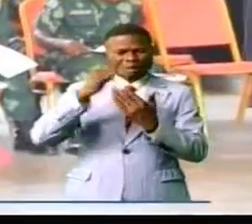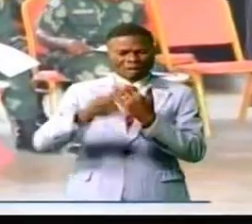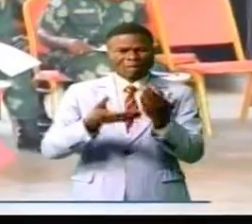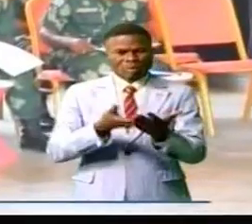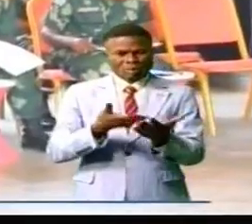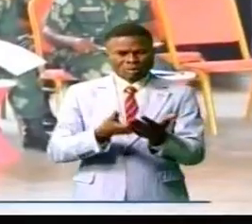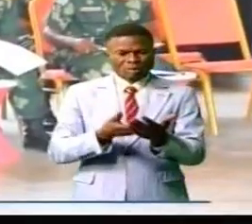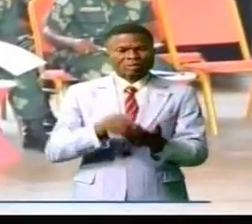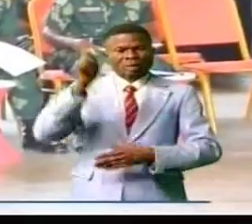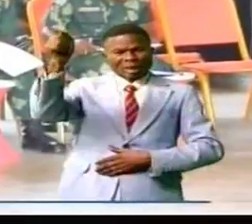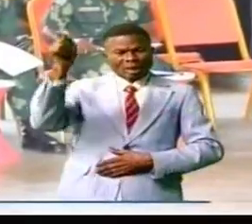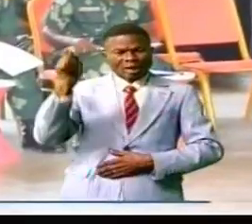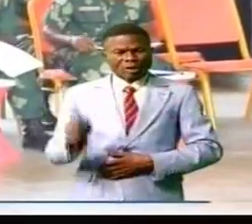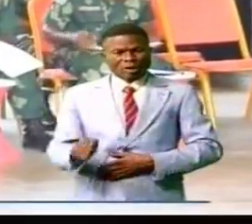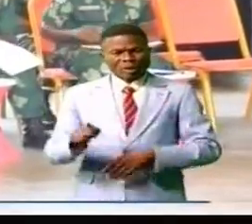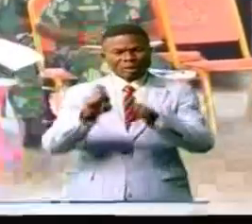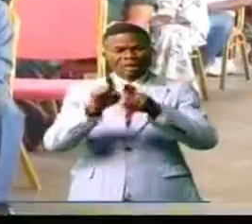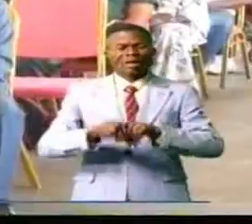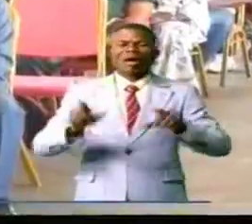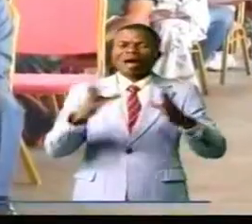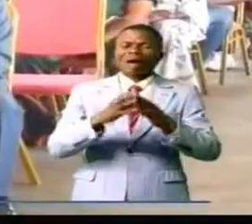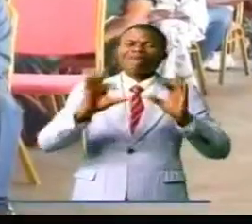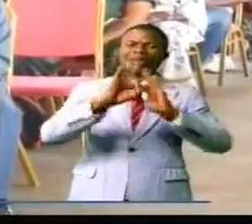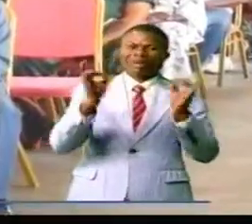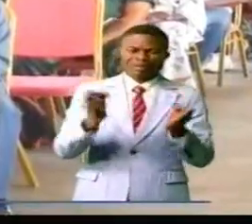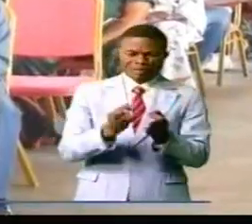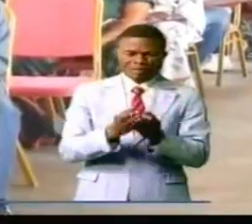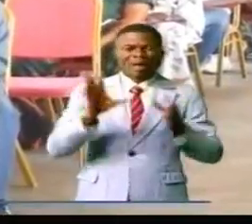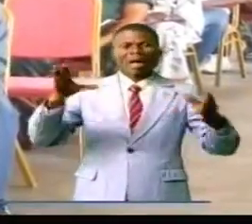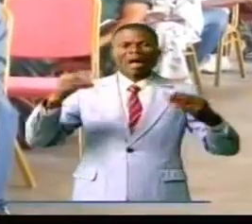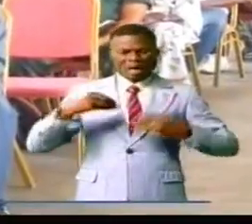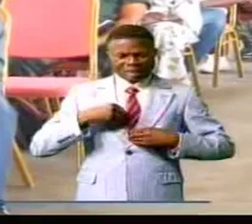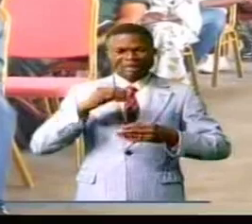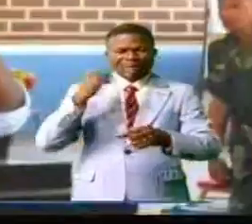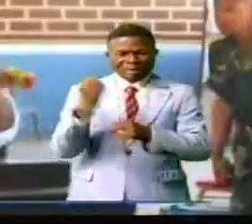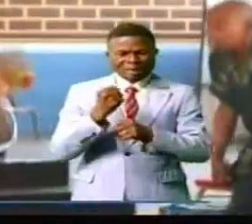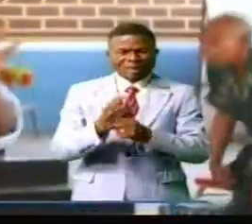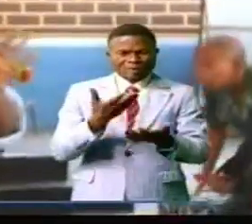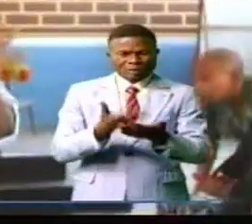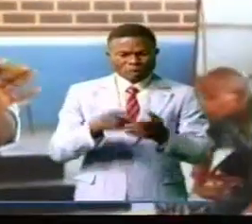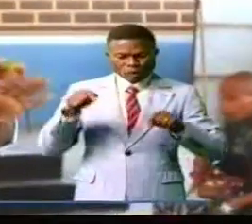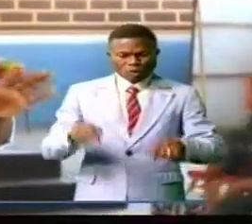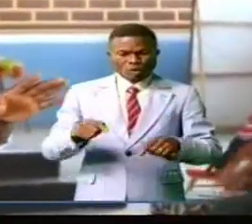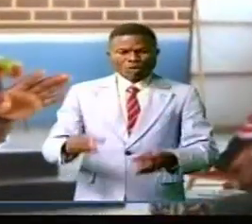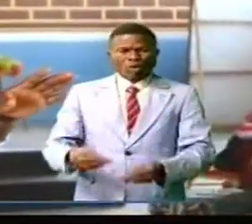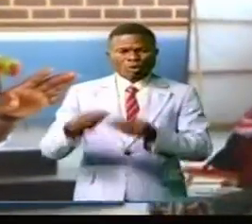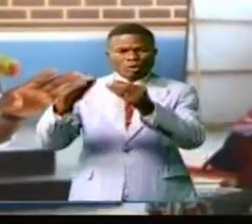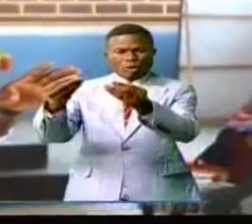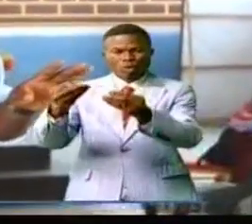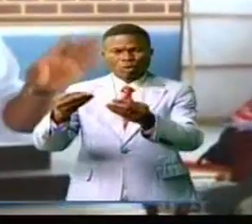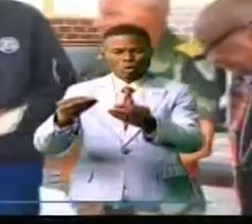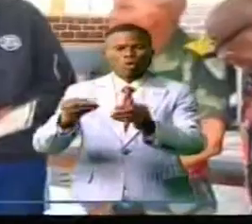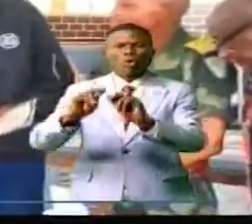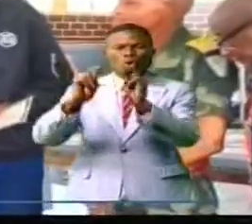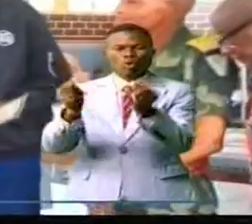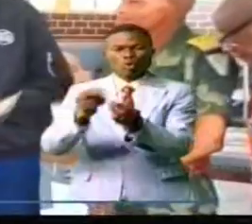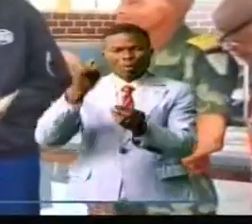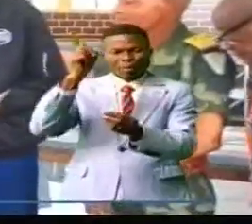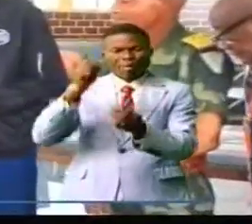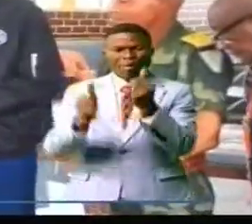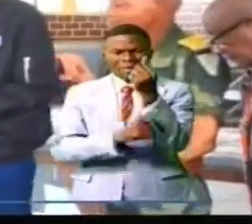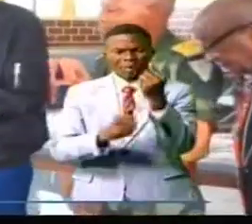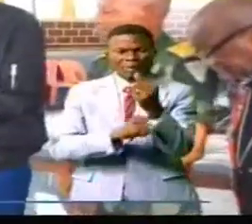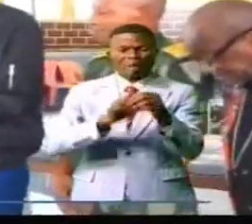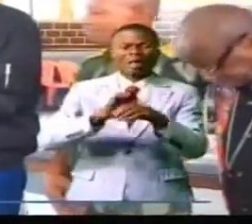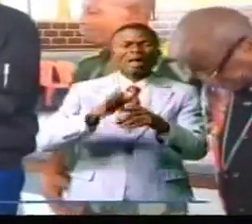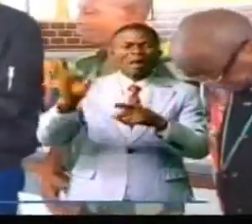et les militaires et leurs familles sont encouragés à entrer dans ces secteurs. Ça, aujourd'hui, nous remettons à un premier groupe de personnes qui ont suivi